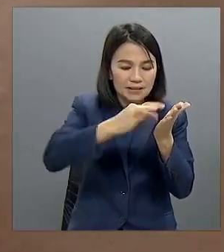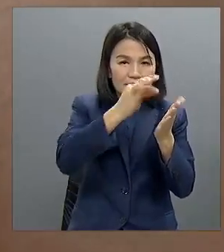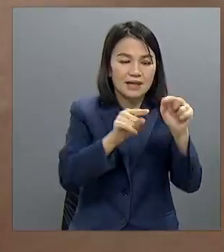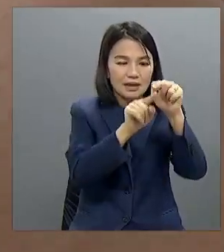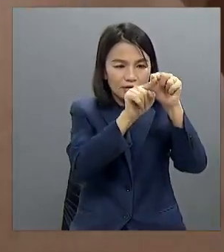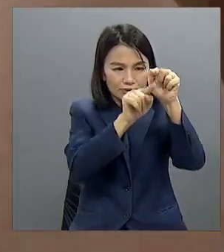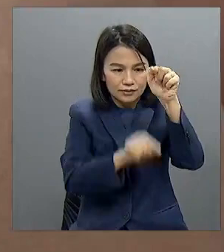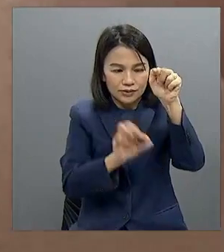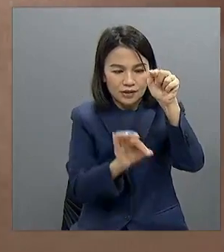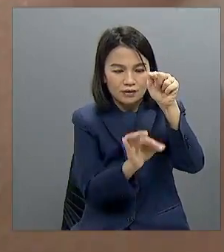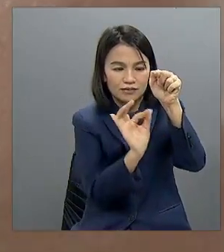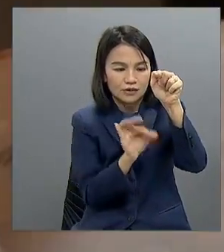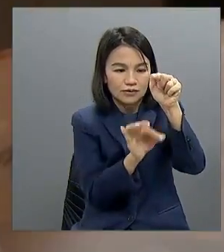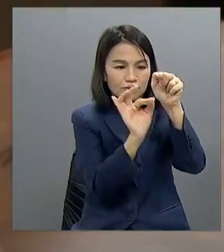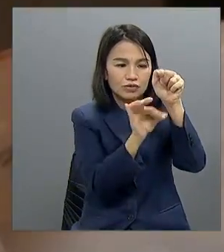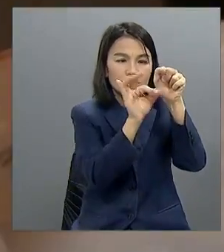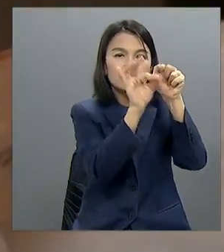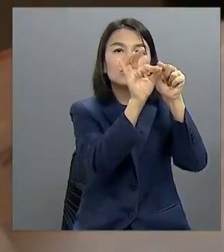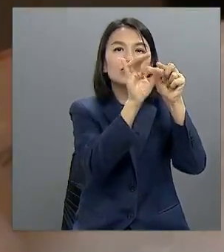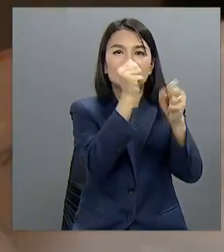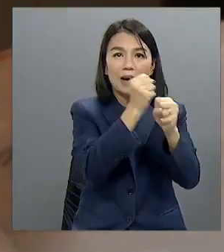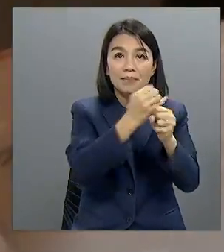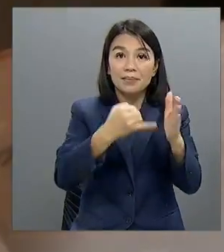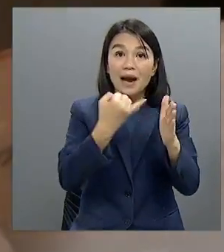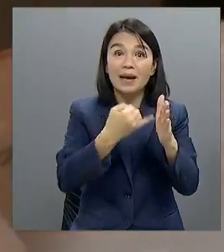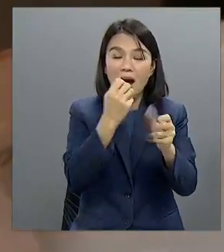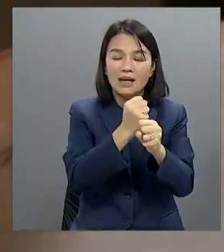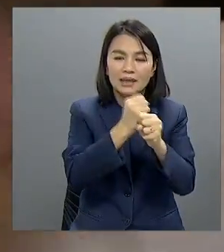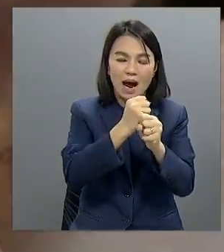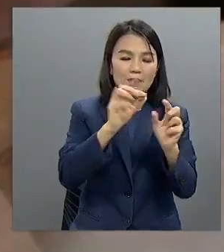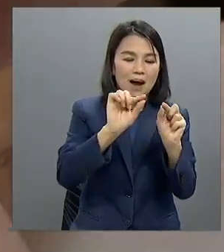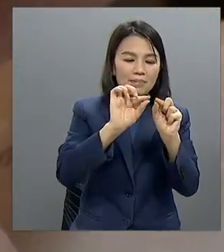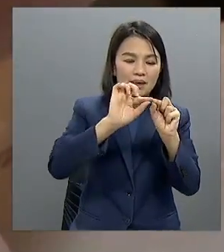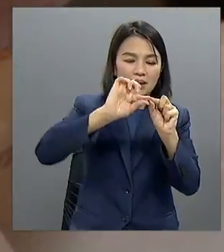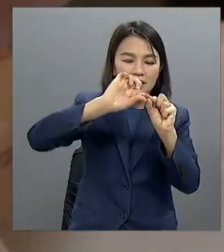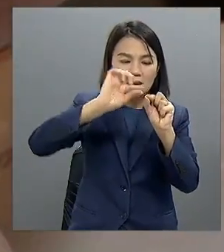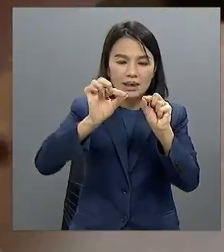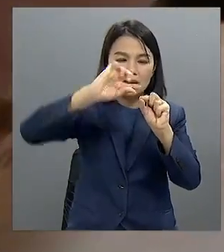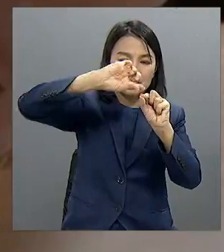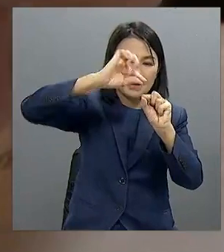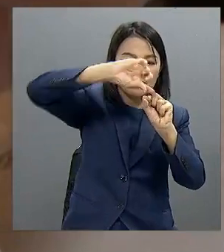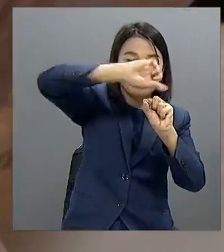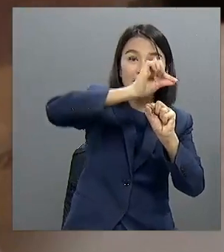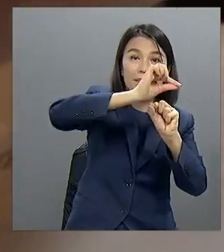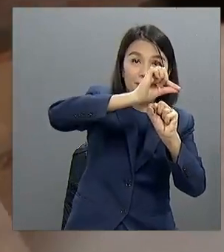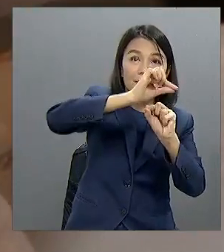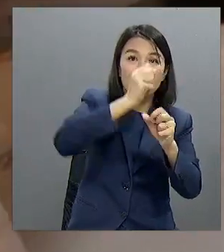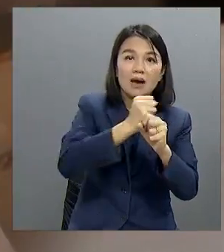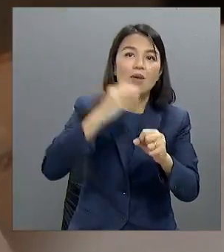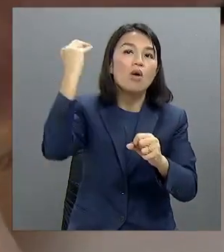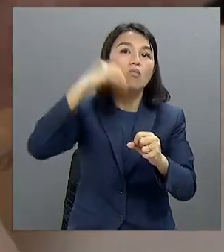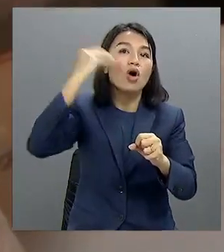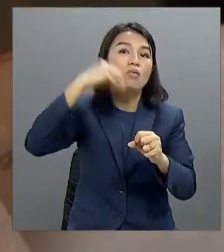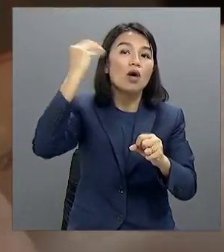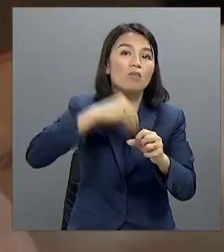ดแล้วก็สามารถทำเป็นกลีบดอกกลีบใบต่างๆได้นะคะฝึกบ่อยๆฝึกบ่